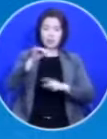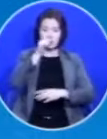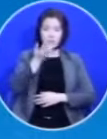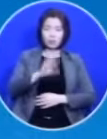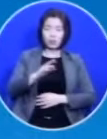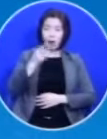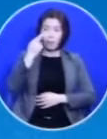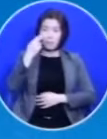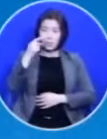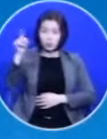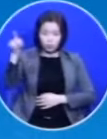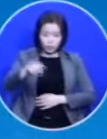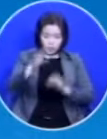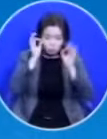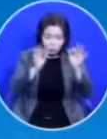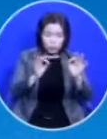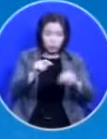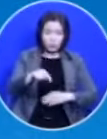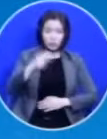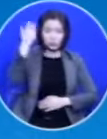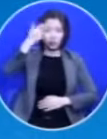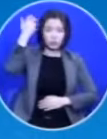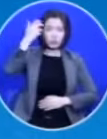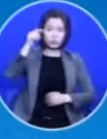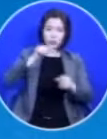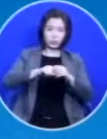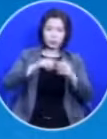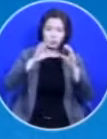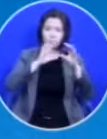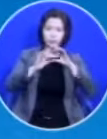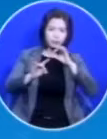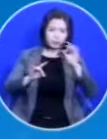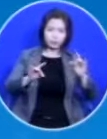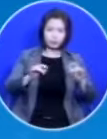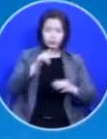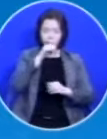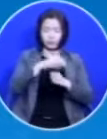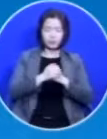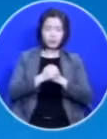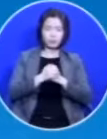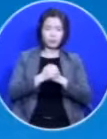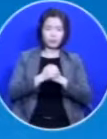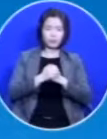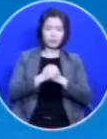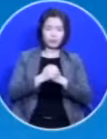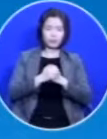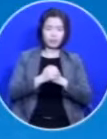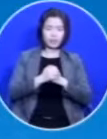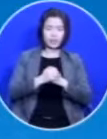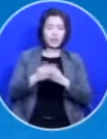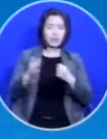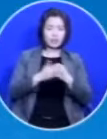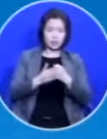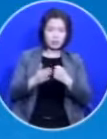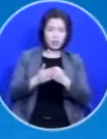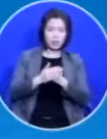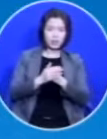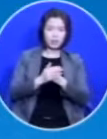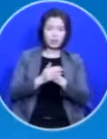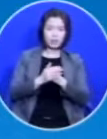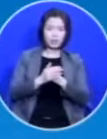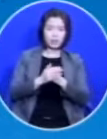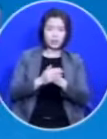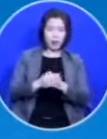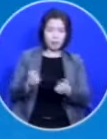와 보니까 이건 영적으로 너무너무 매 말라지는 거 그래서